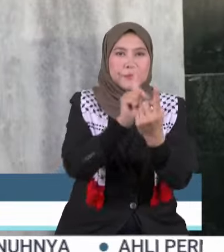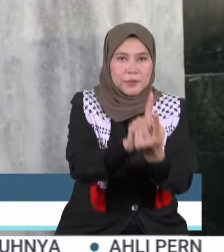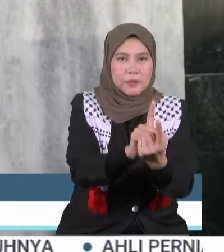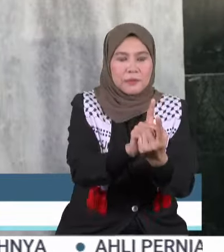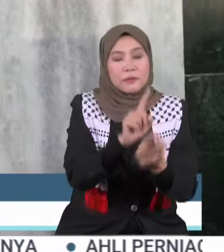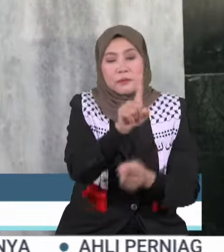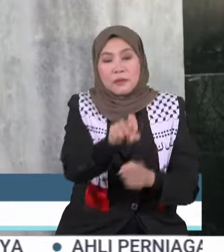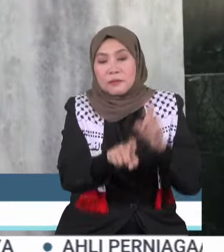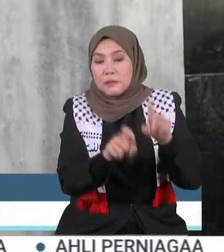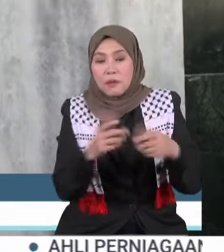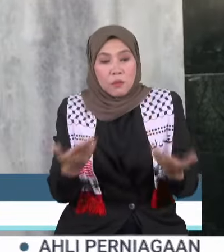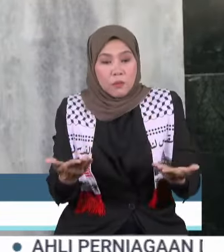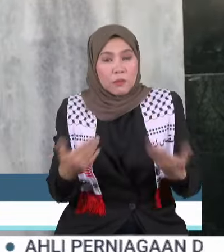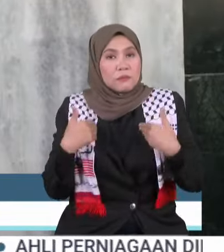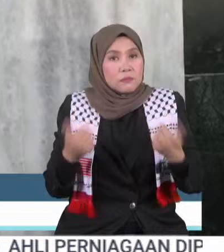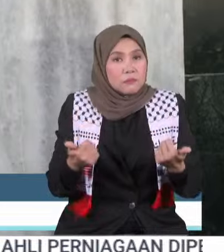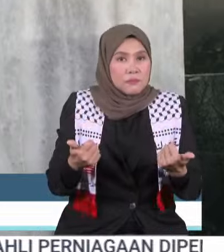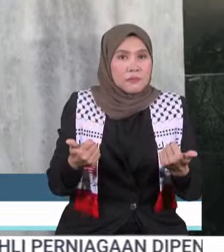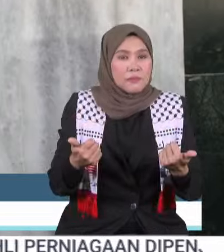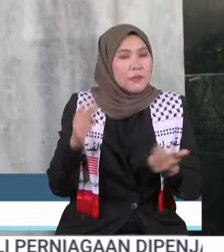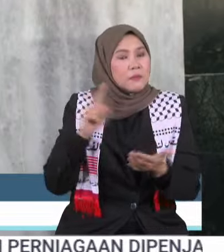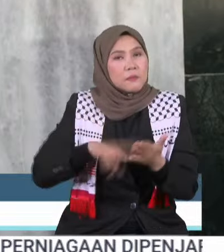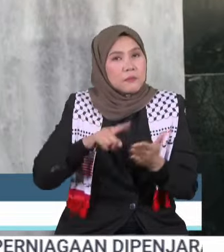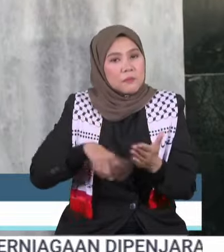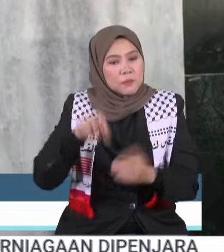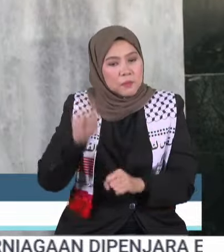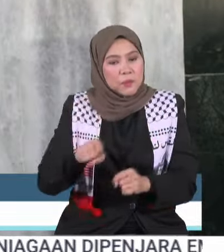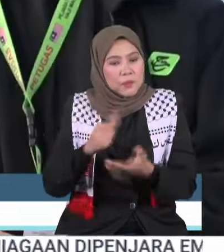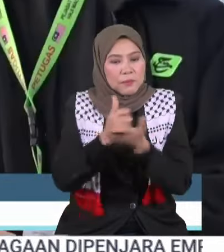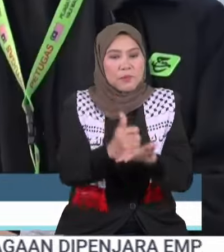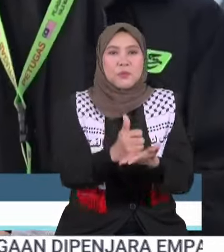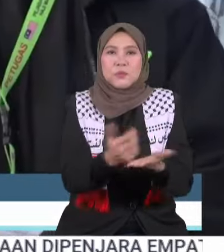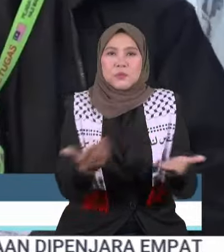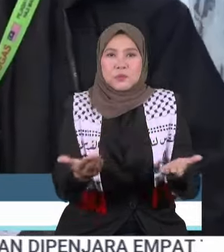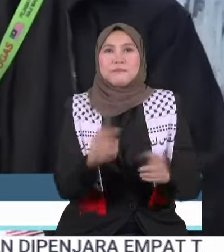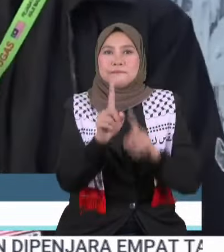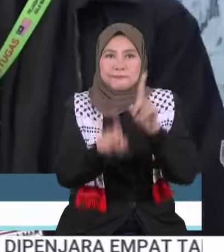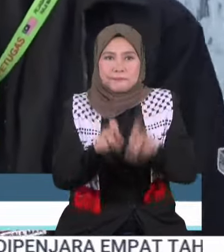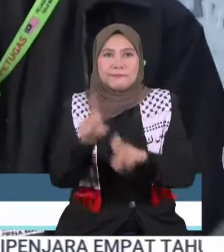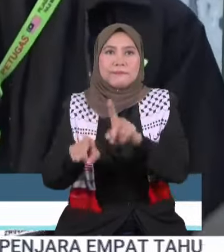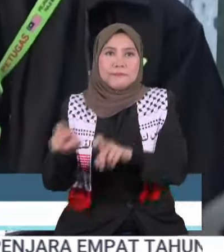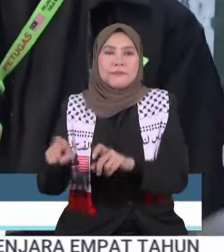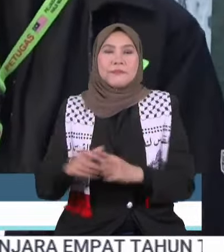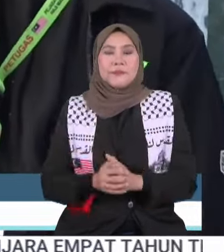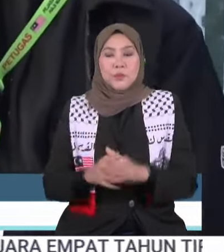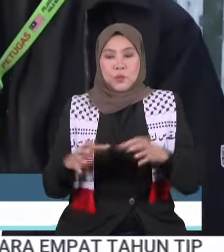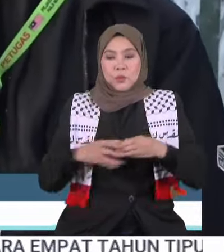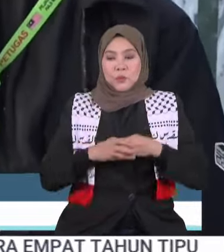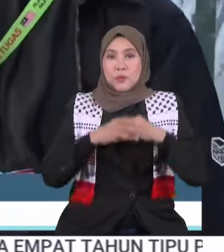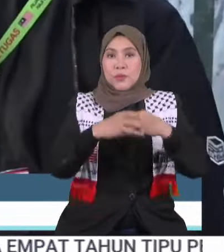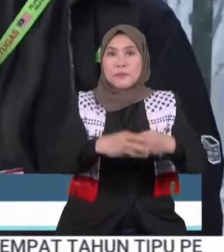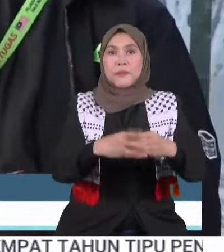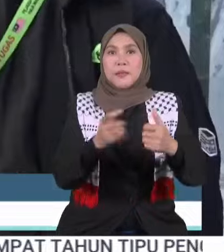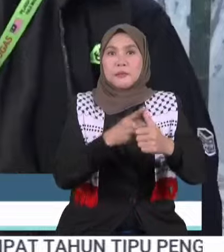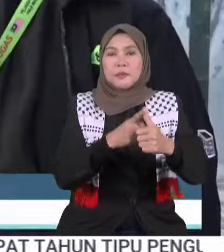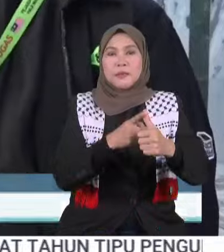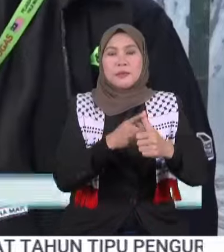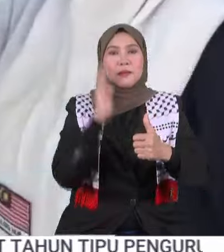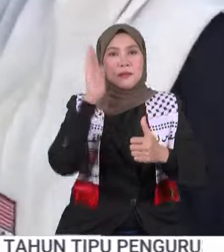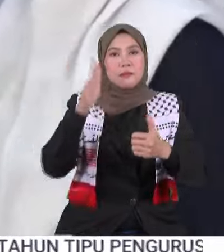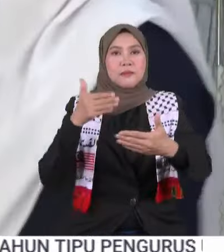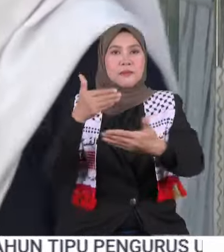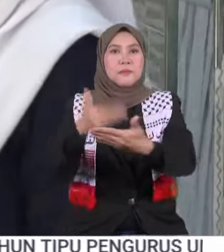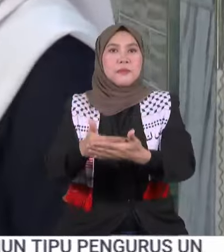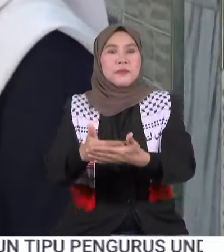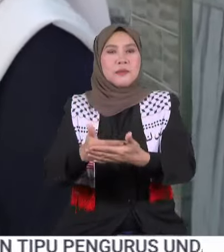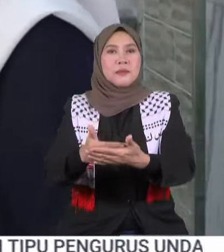hari ini macam mana, adakah apa-apa yang boleh kita bantu. Kumpulan pertama jemaah haji Malaysia dijadualkan tiba